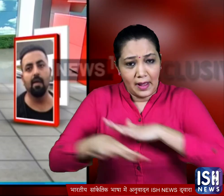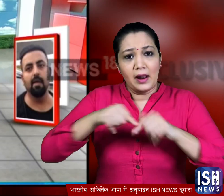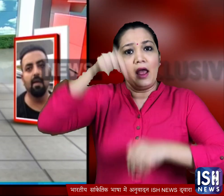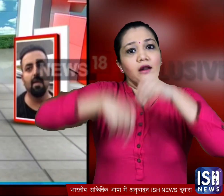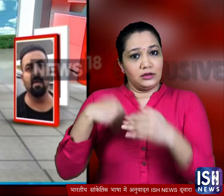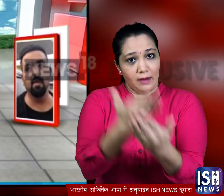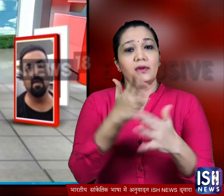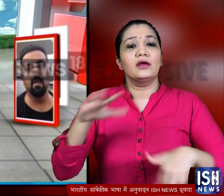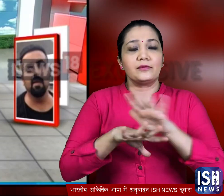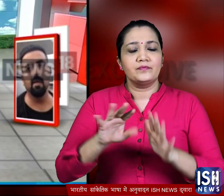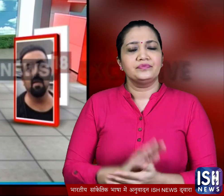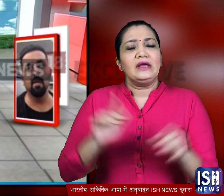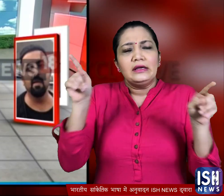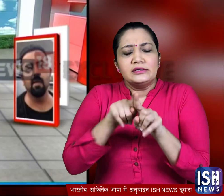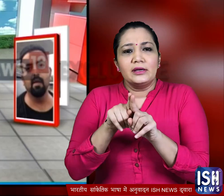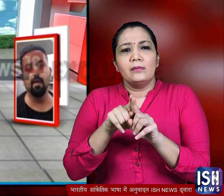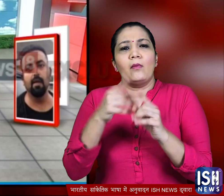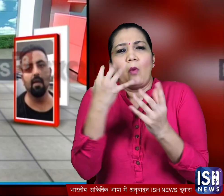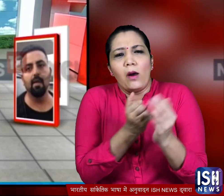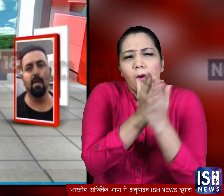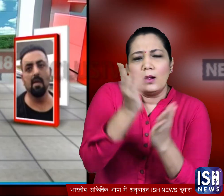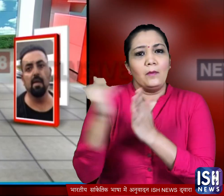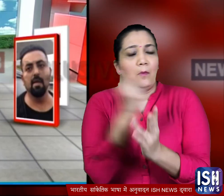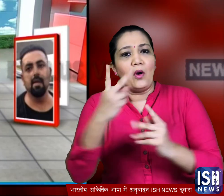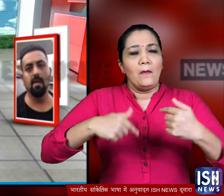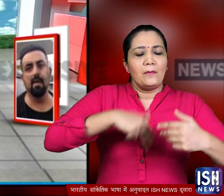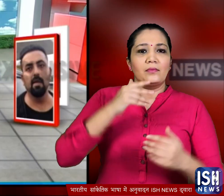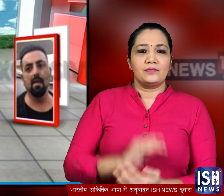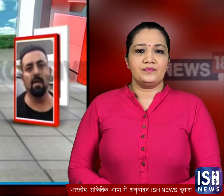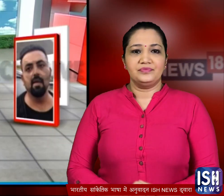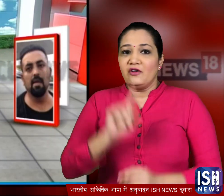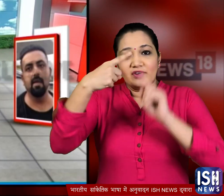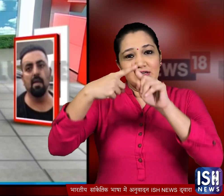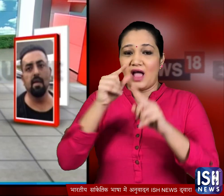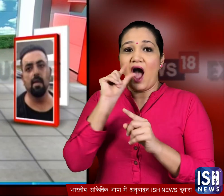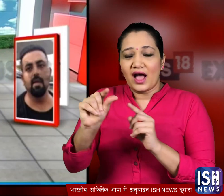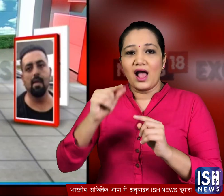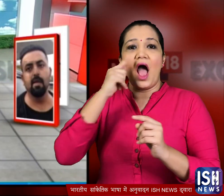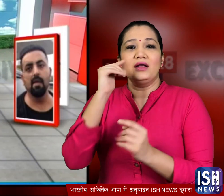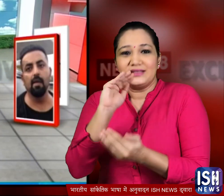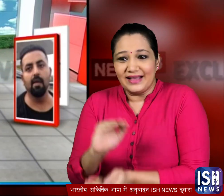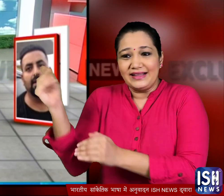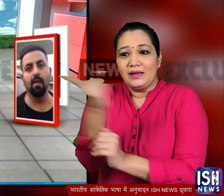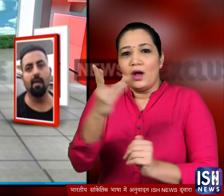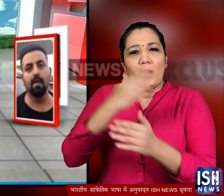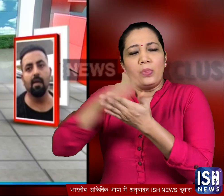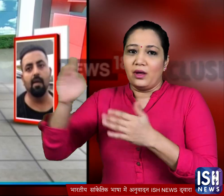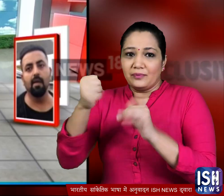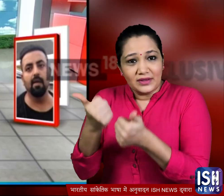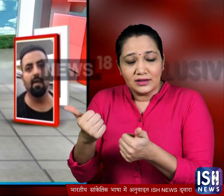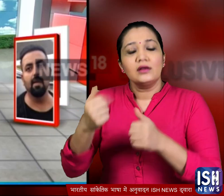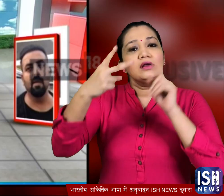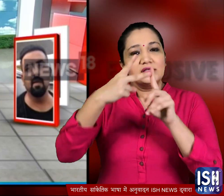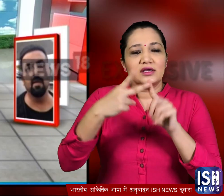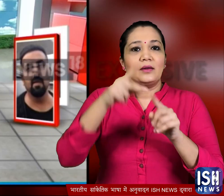का सपना भी देख रहा था और इस प्लान से वो एक तीर से दो शिकार करना चाहता। पहला, उसके चाचा और चचेरे भाई रास्ते से हट जाते